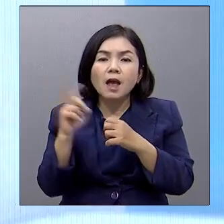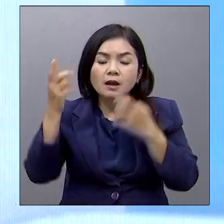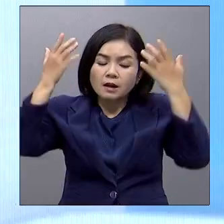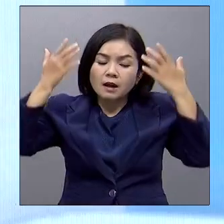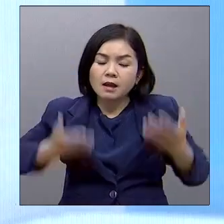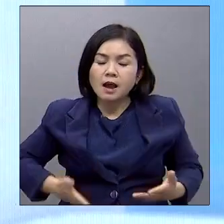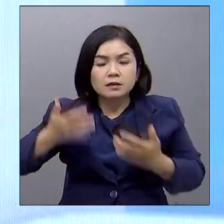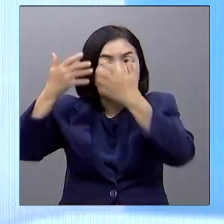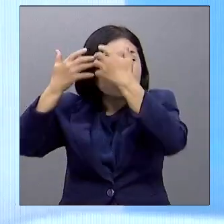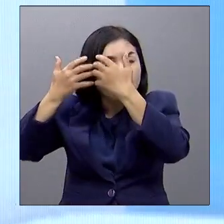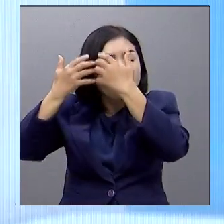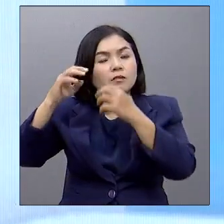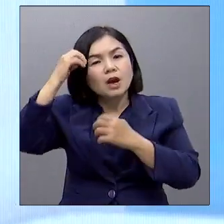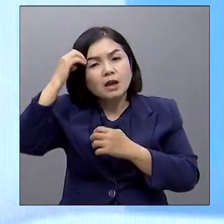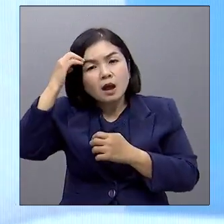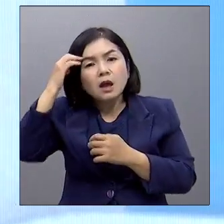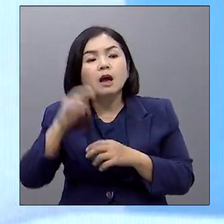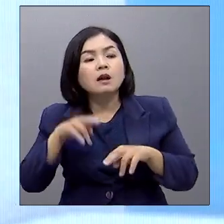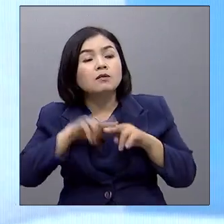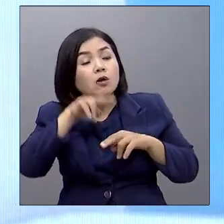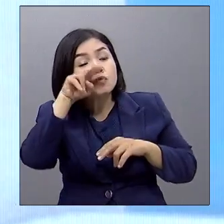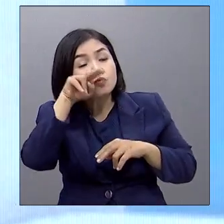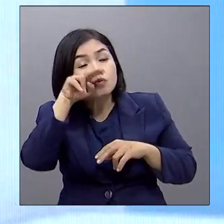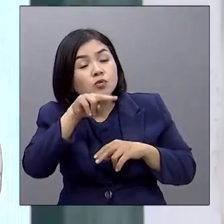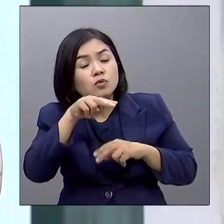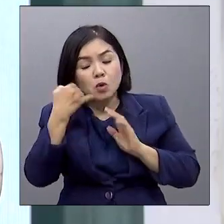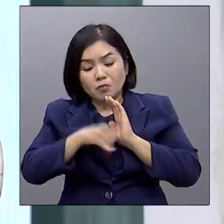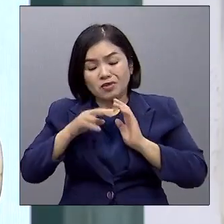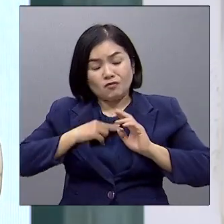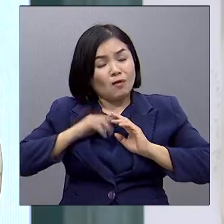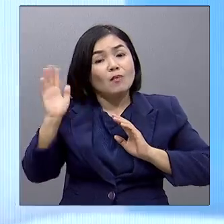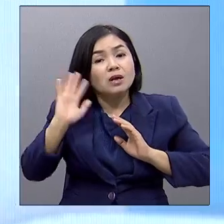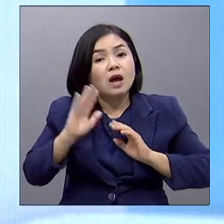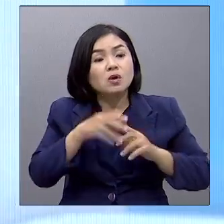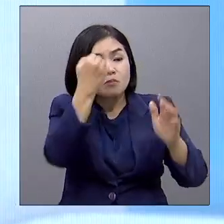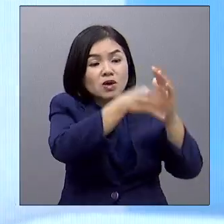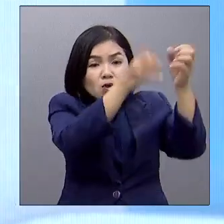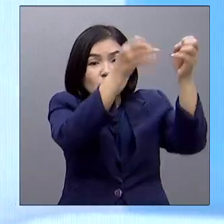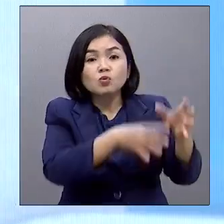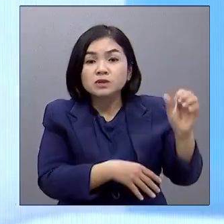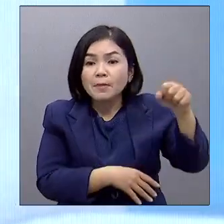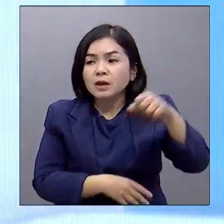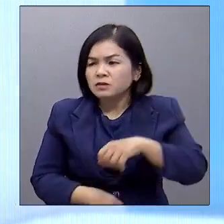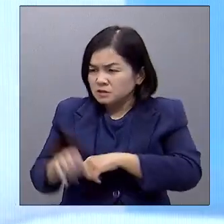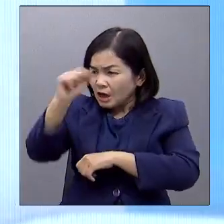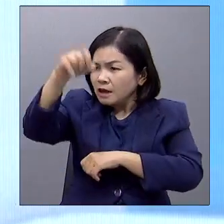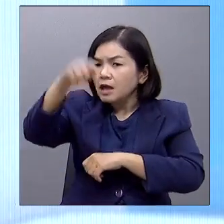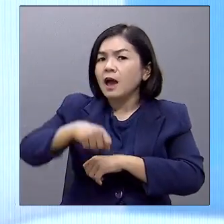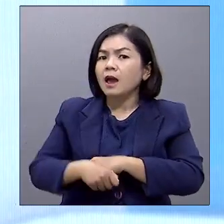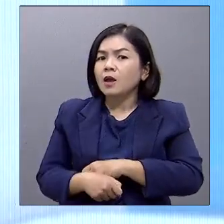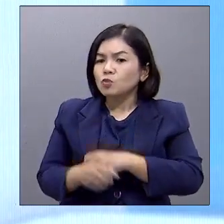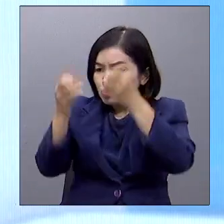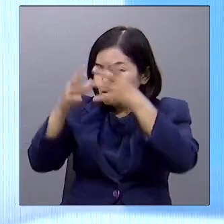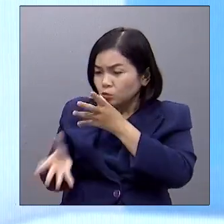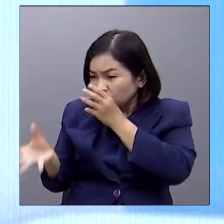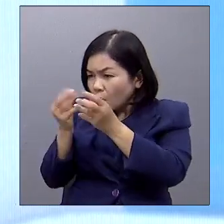หรวสปัญาเห่านี้ เขาต้อยได้แต่นั่งเข้าดูไมใช่คามผของเขา เป็นความผของคุคลู importanceก็ุณคต้ความทำความเข้าใจแล้